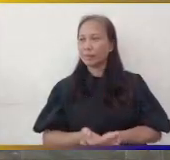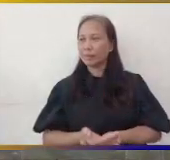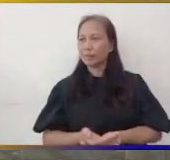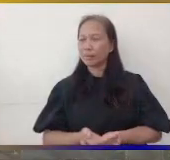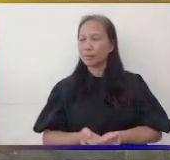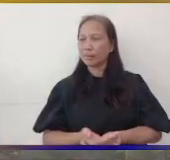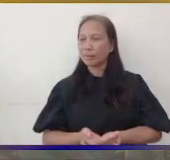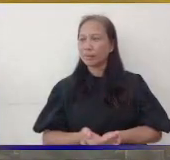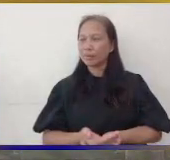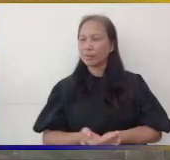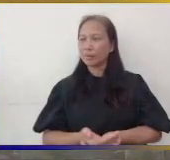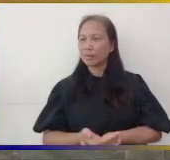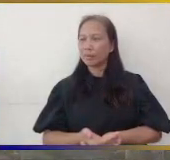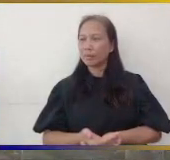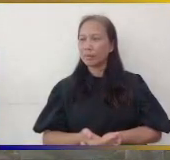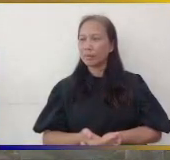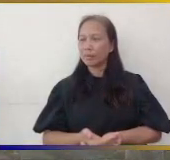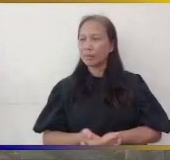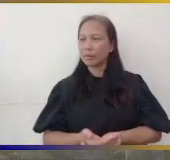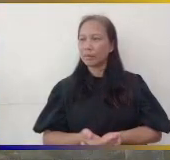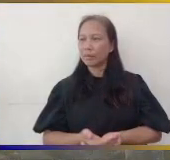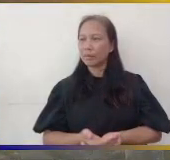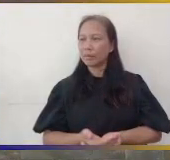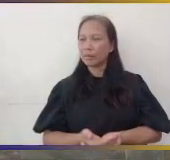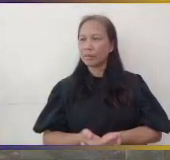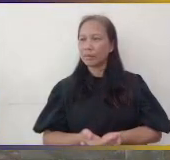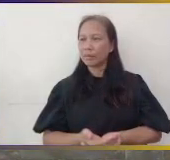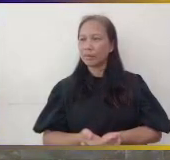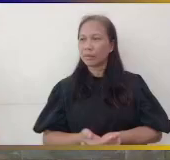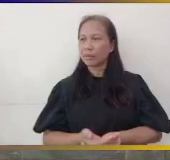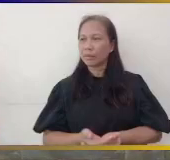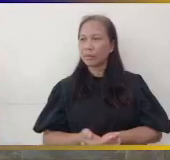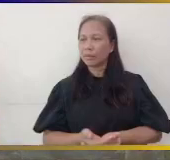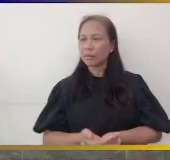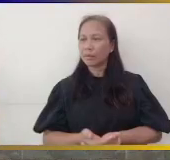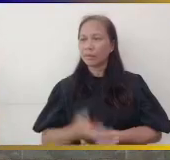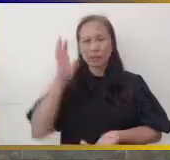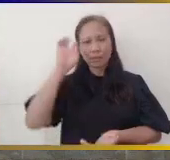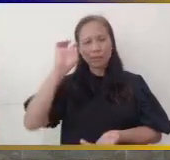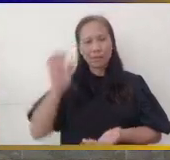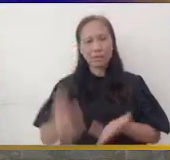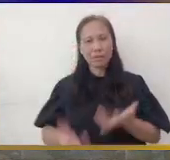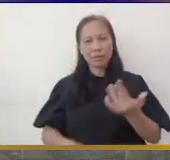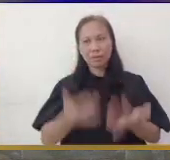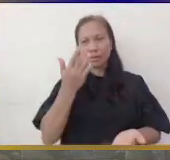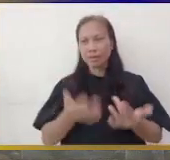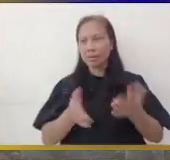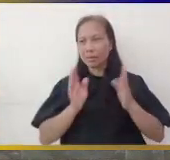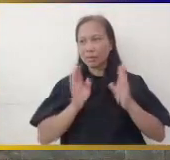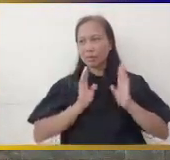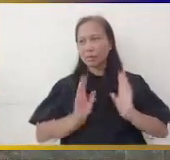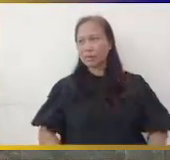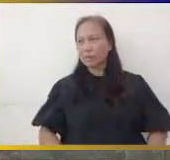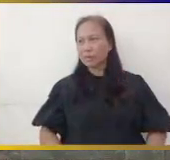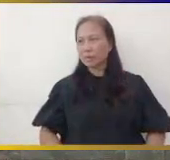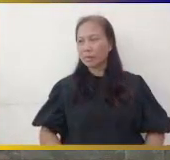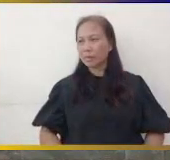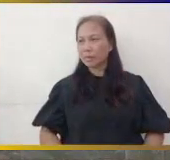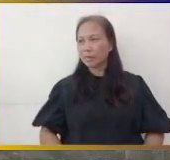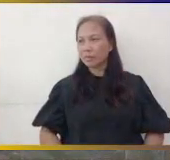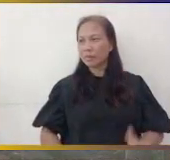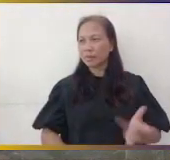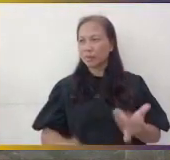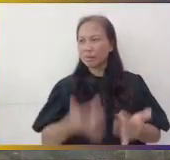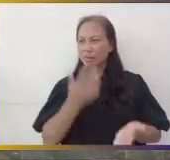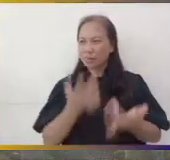of his Uh Uh persecution yyung kanya pong Iyung kanya pong katawan He was exhumed burnt